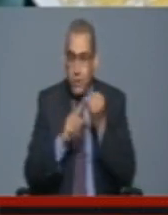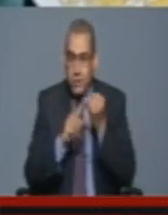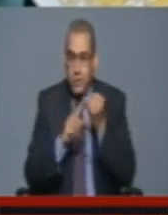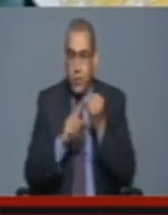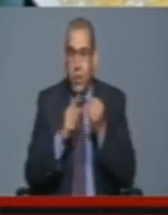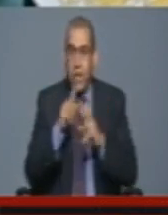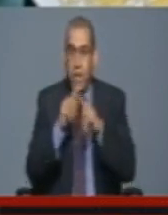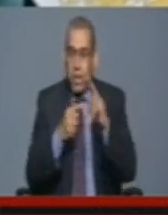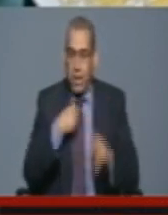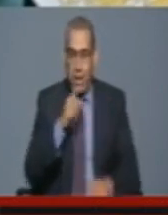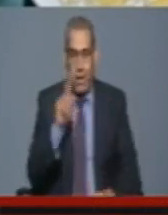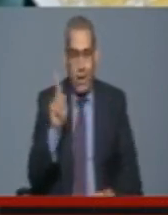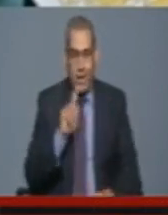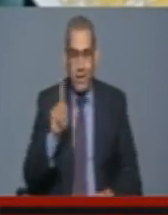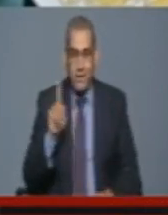تهاون،